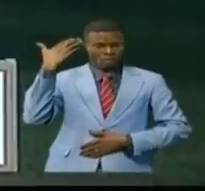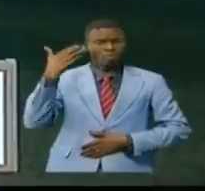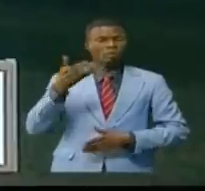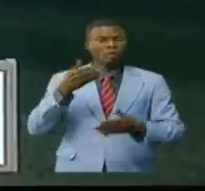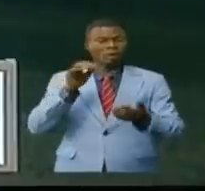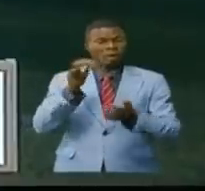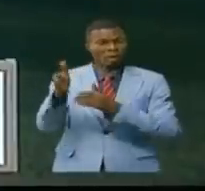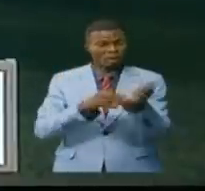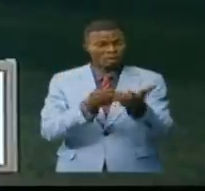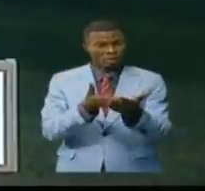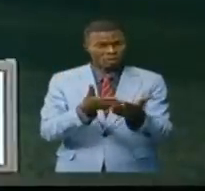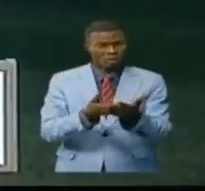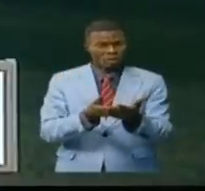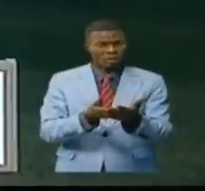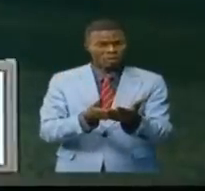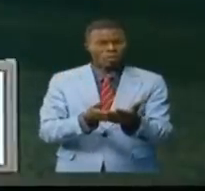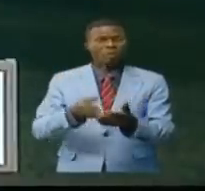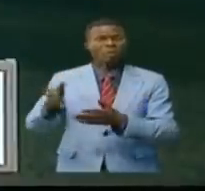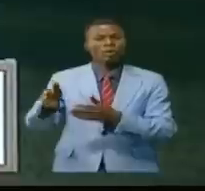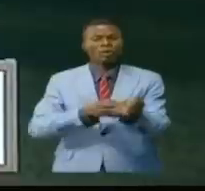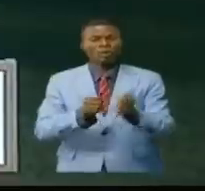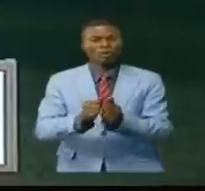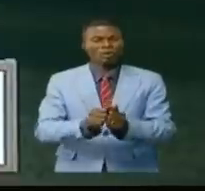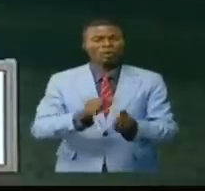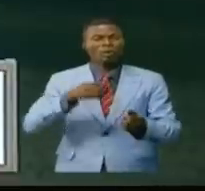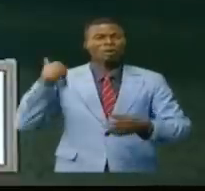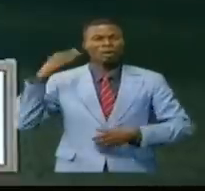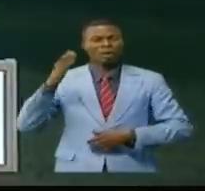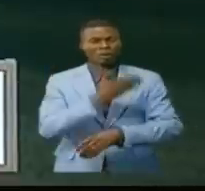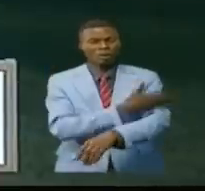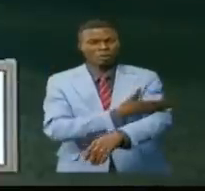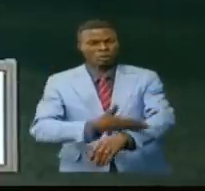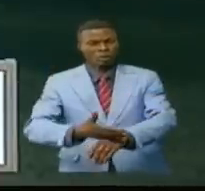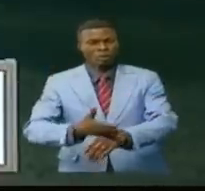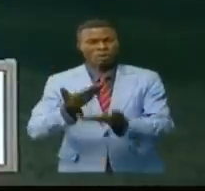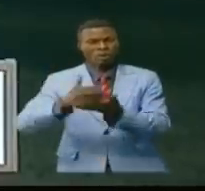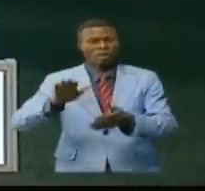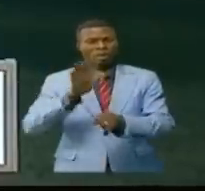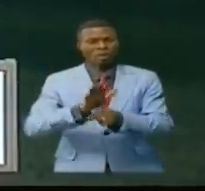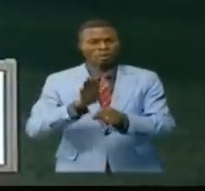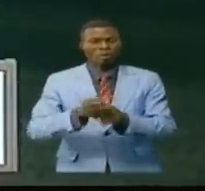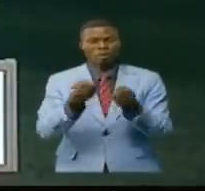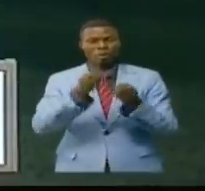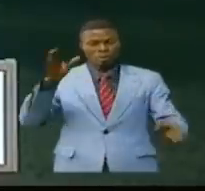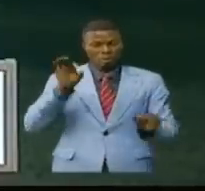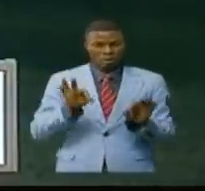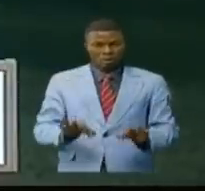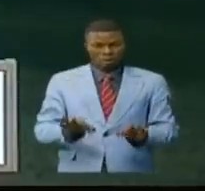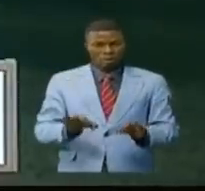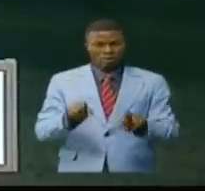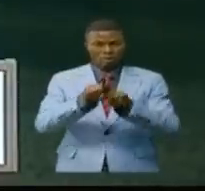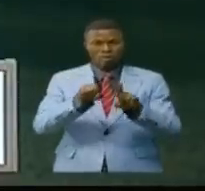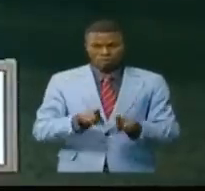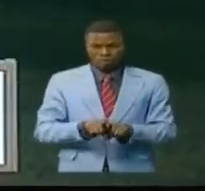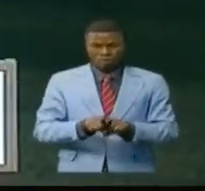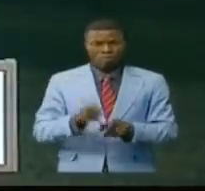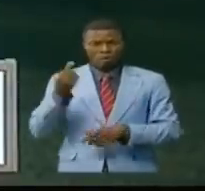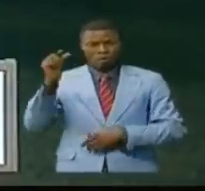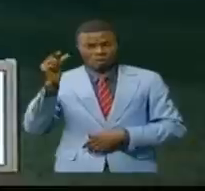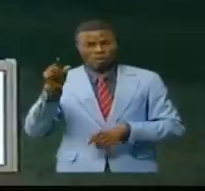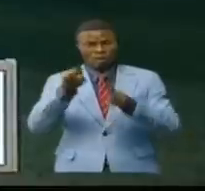ont conduit à la dépossession graduelle de l'État d'une partie importante de son patrimoine, aussi bien